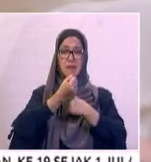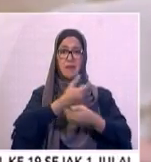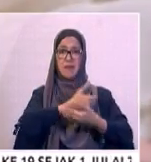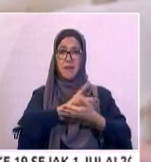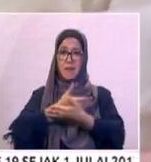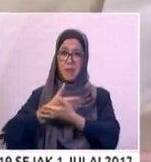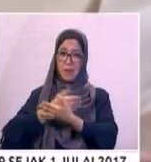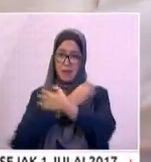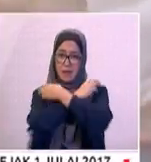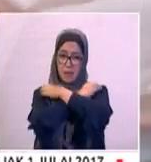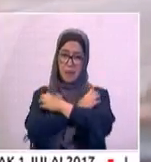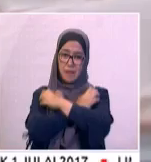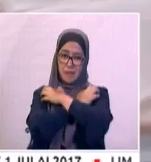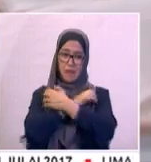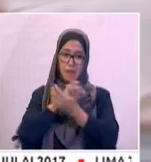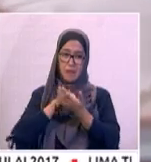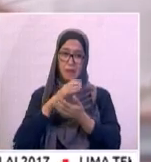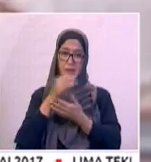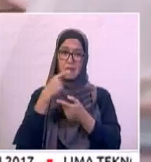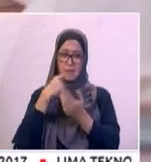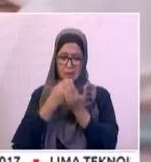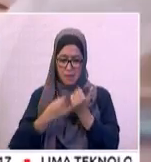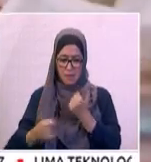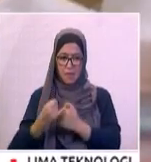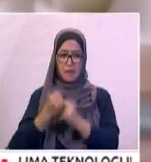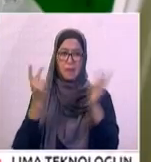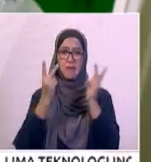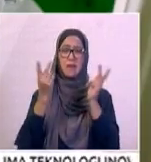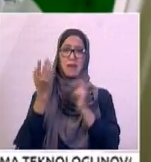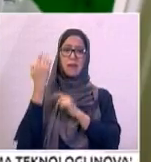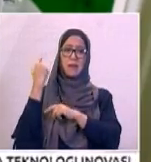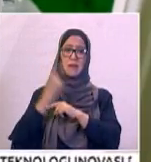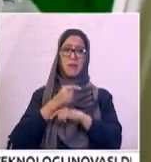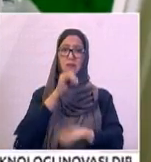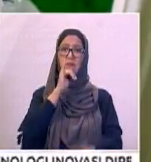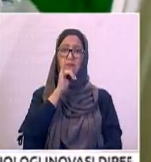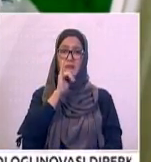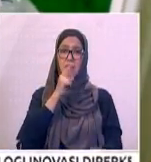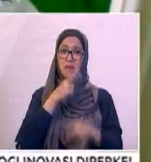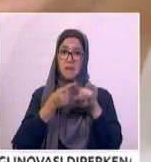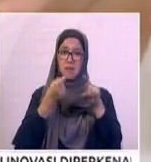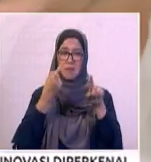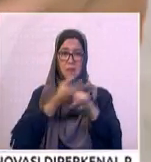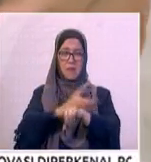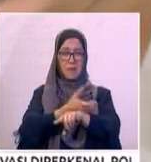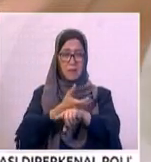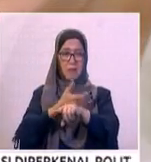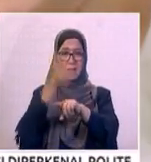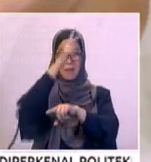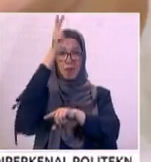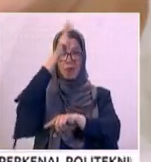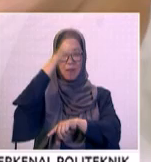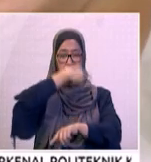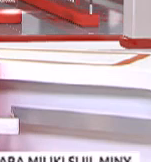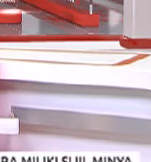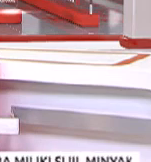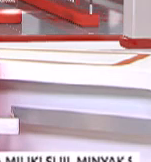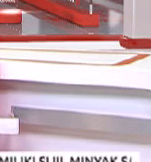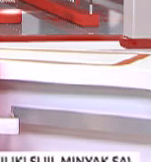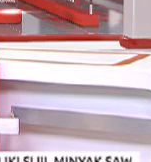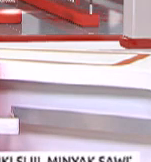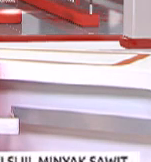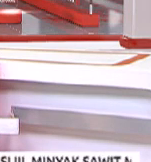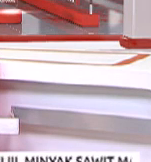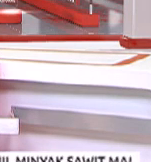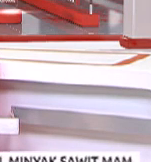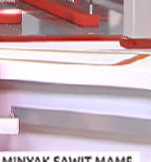Hal berkenaan dilahirkan pada Khamis oleh ibunya, Hao Hao, yang dipinjamkan kerajaan China pada 2014. Itu menutup